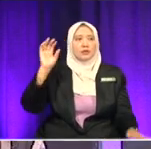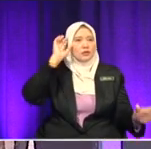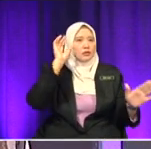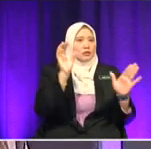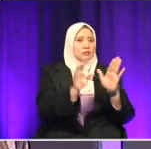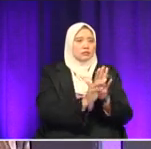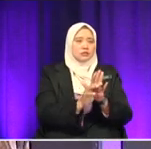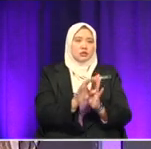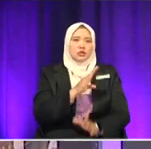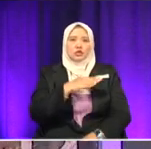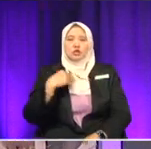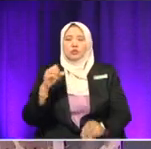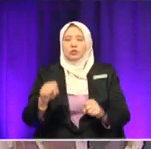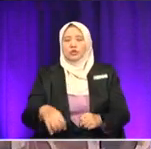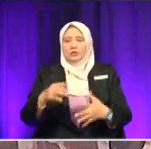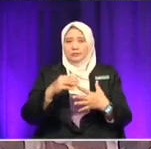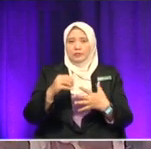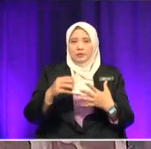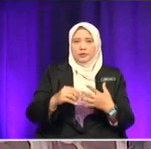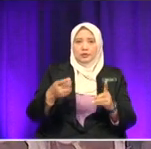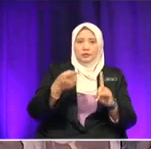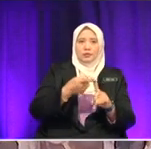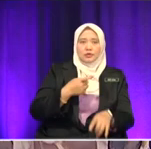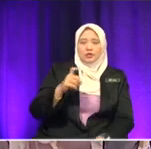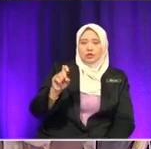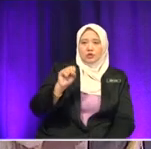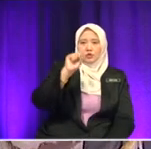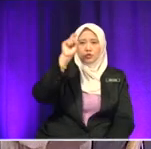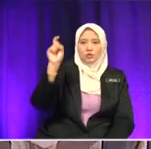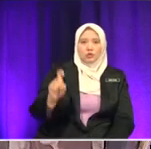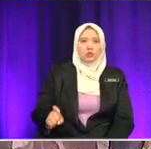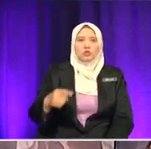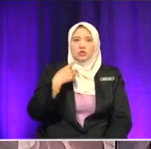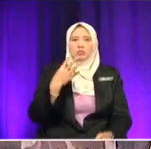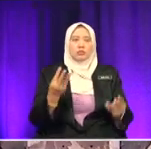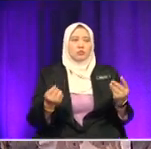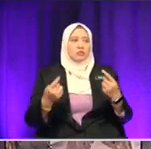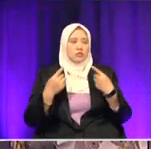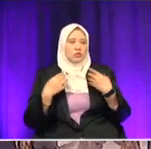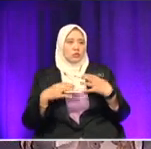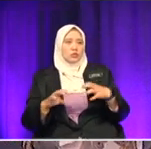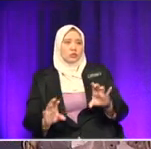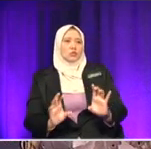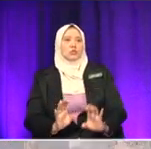juga boleh pilih berdasarkan maklumat daripada soalan. Okay, siapa nak cuba jawab pemboleh ubah?